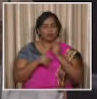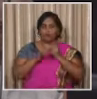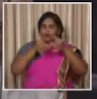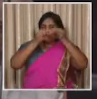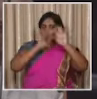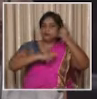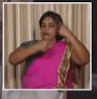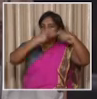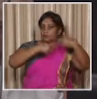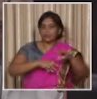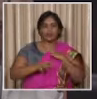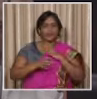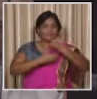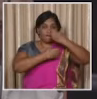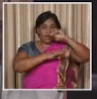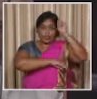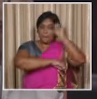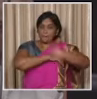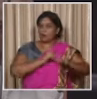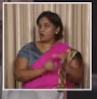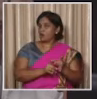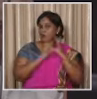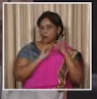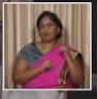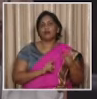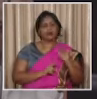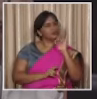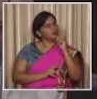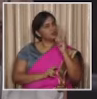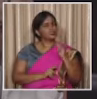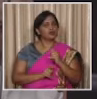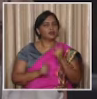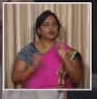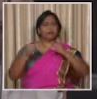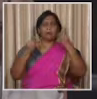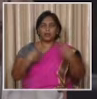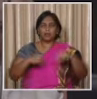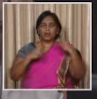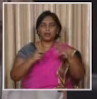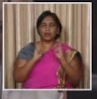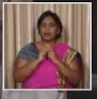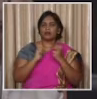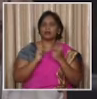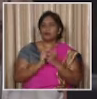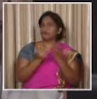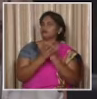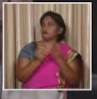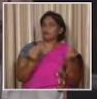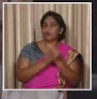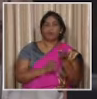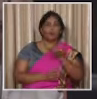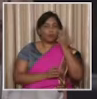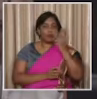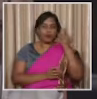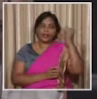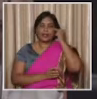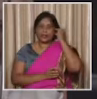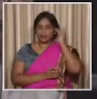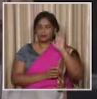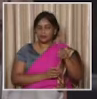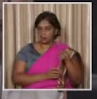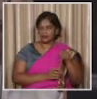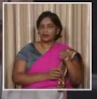ක්‍රමානුකූලවයි, විද්‍යාත්මක සැලසුමක් අනුවයි. සමහරු සිල්ලර විසඳුම් වලින් මේ ගැටලු විසඳන්න පුළුවන් කියා කල්පනා